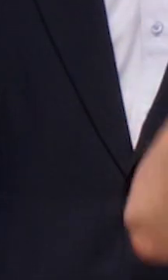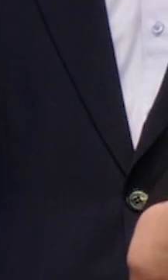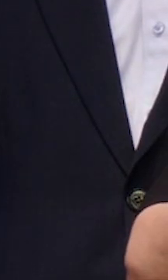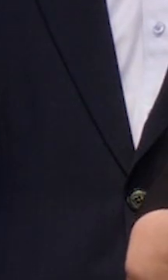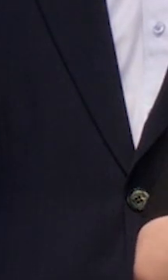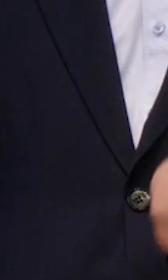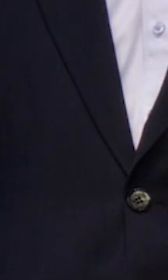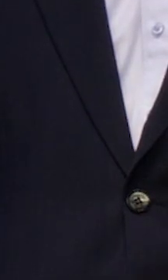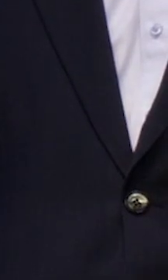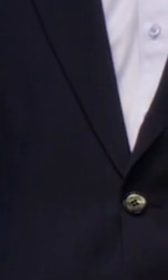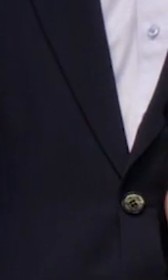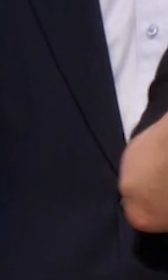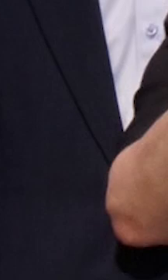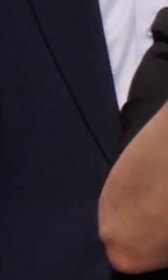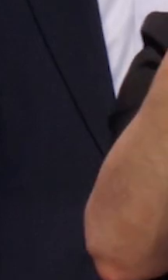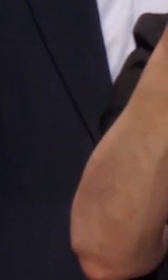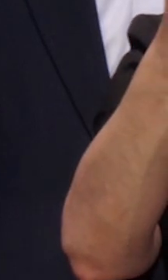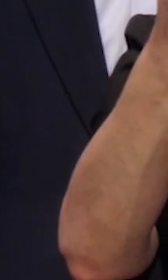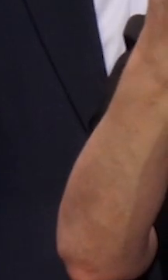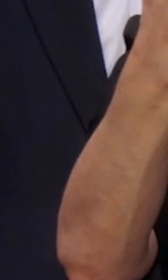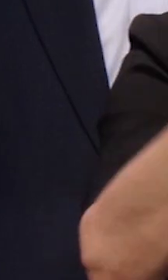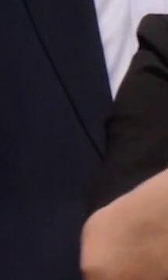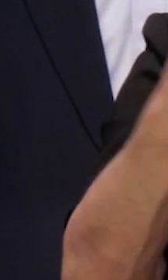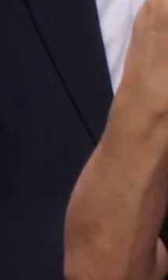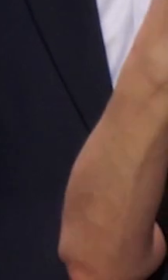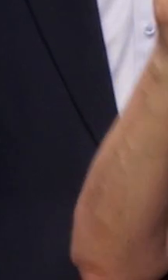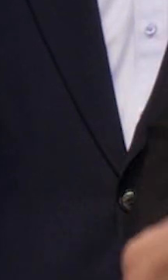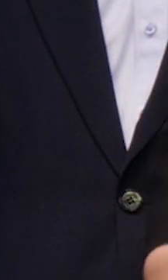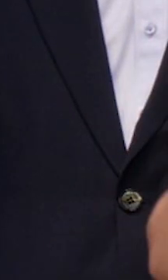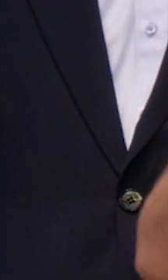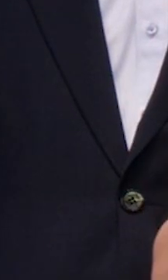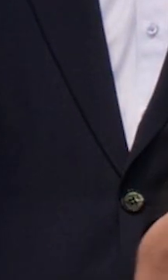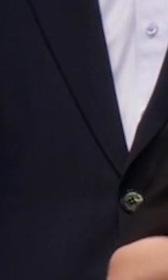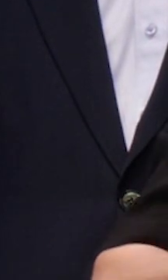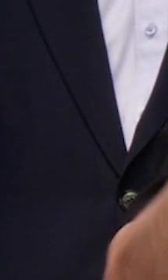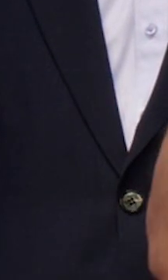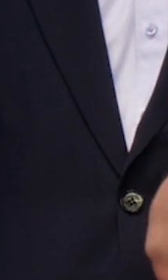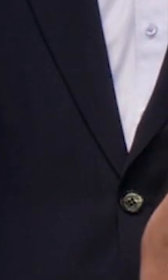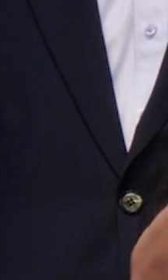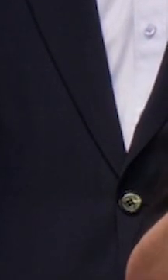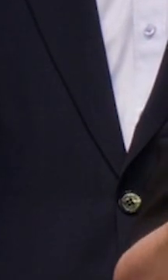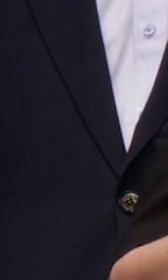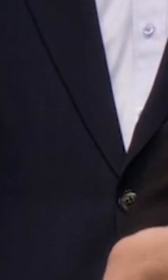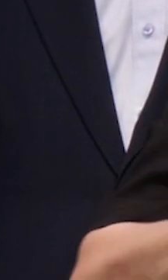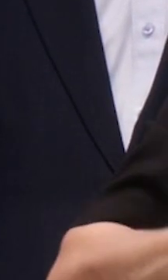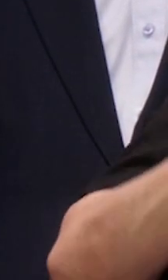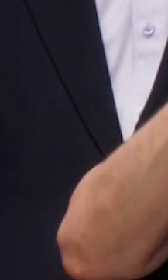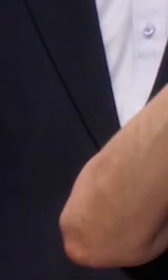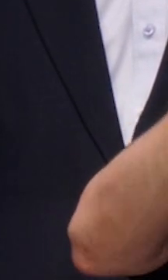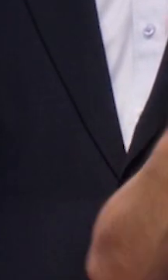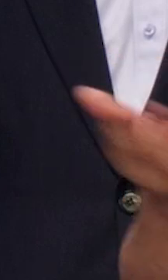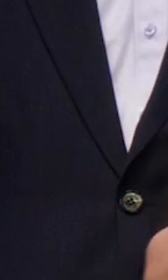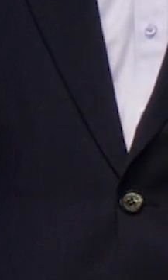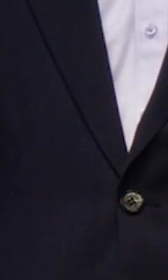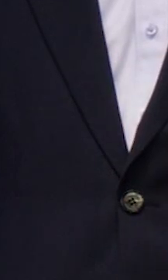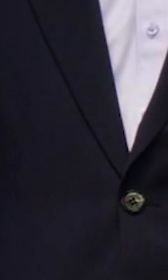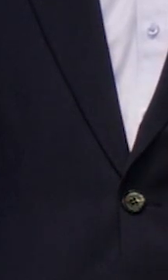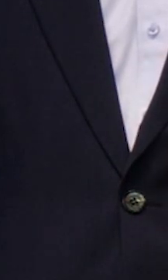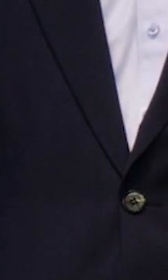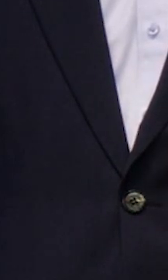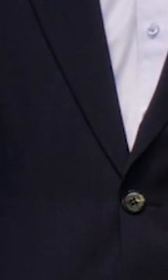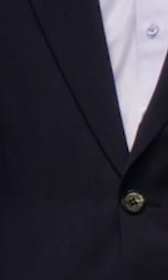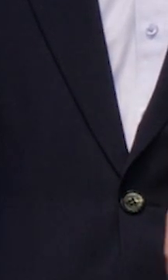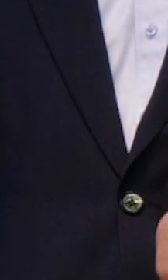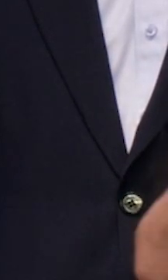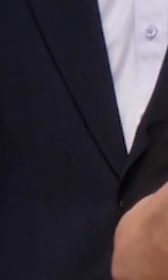1경 2,554조 원입니다. 2024년 전 세계 관광산업 부문 일자리는 4억 3천만